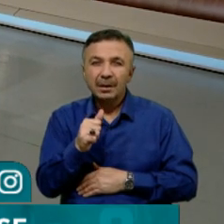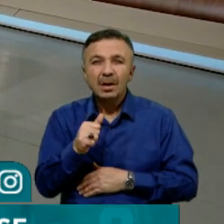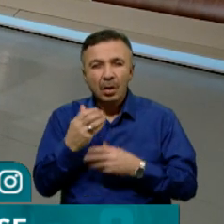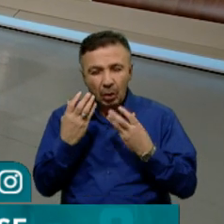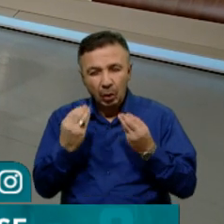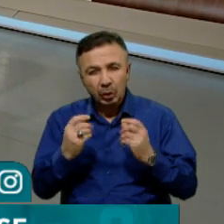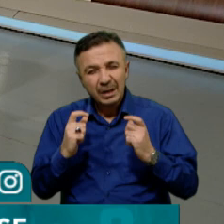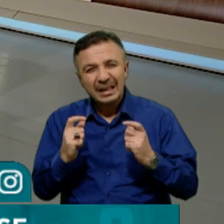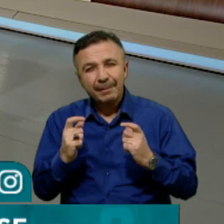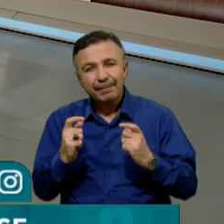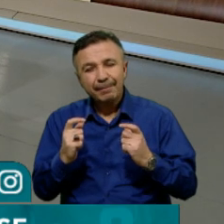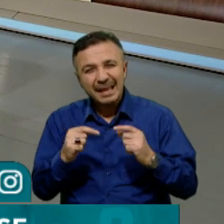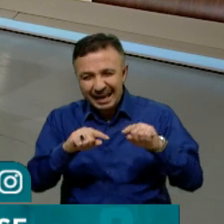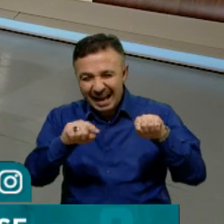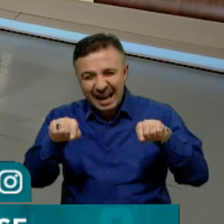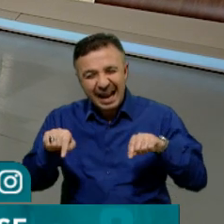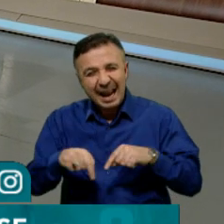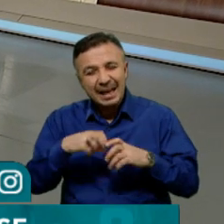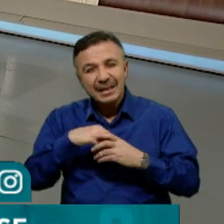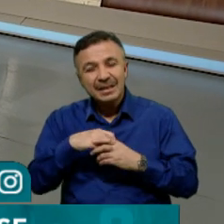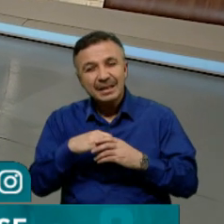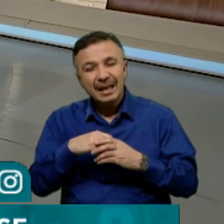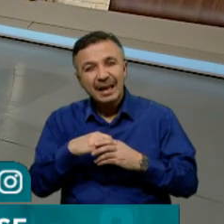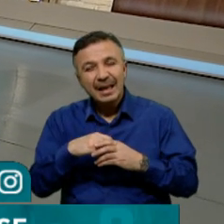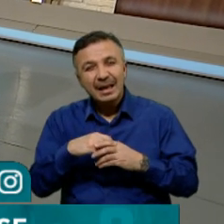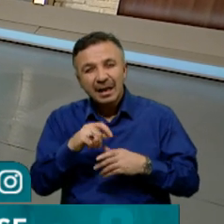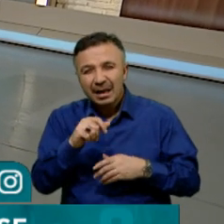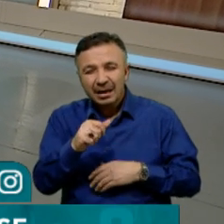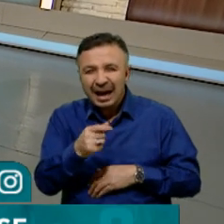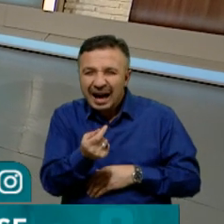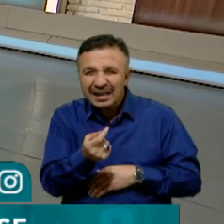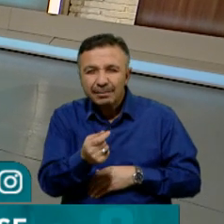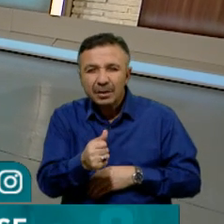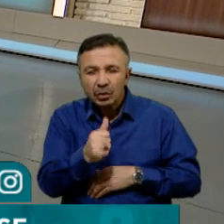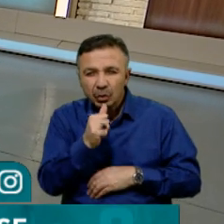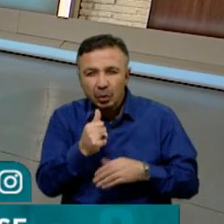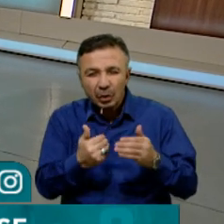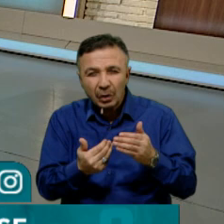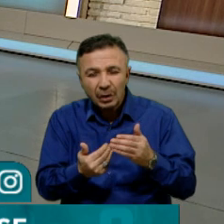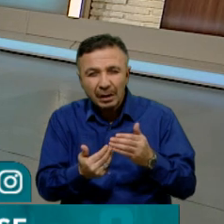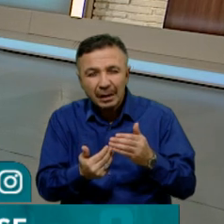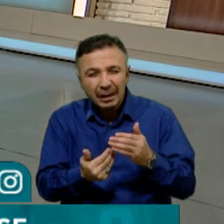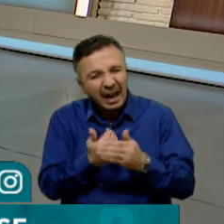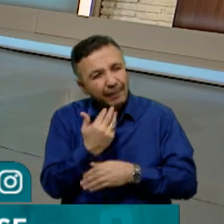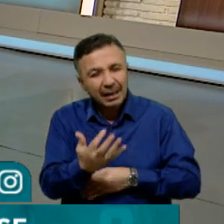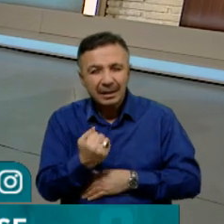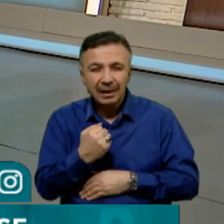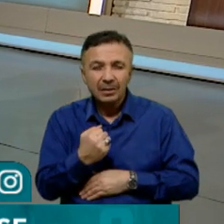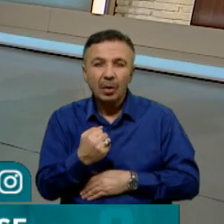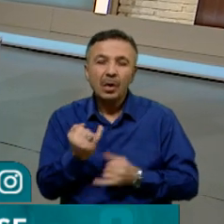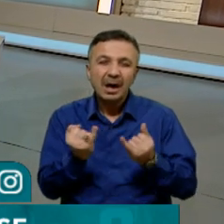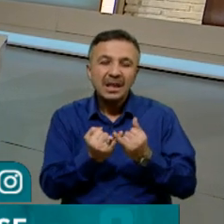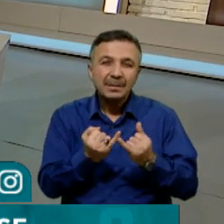yerde bir leğen içinde abdest alabilir o kardeşimiz de ayaklarını yıkamasında